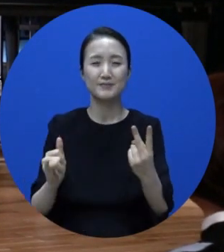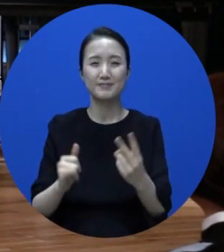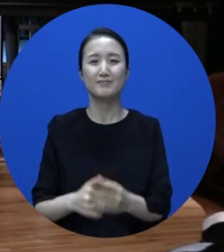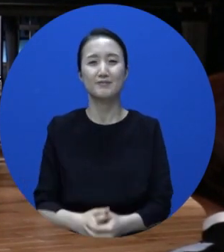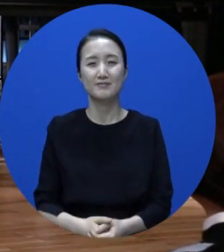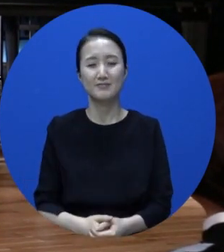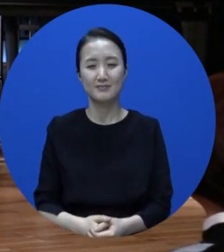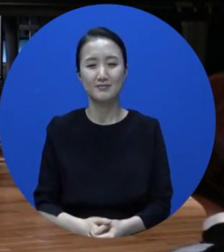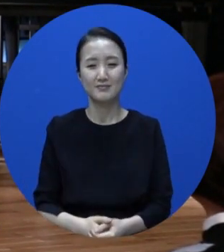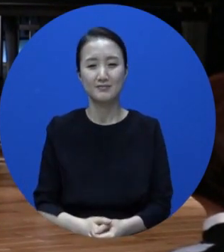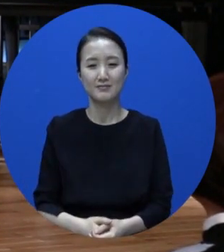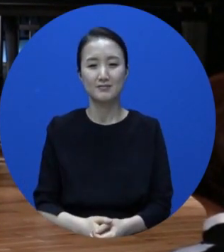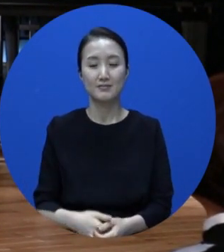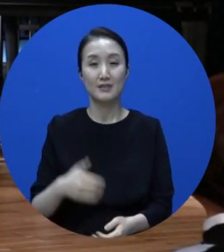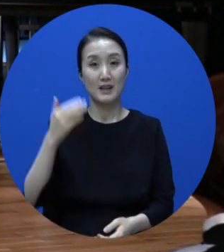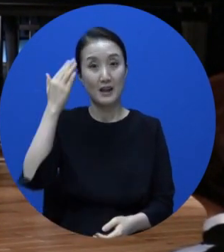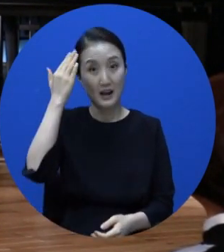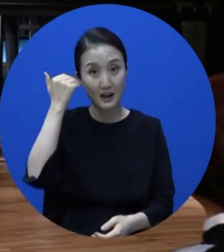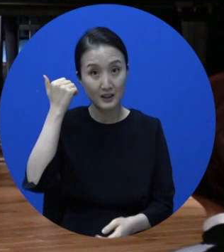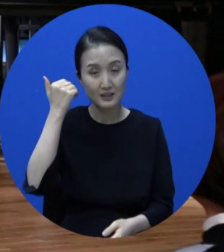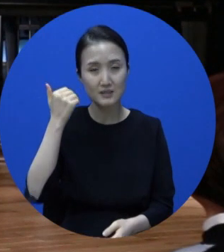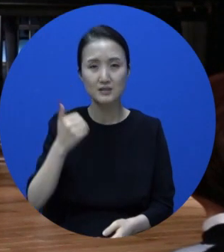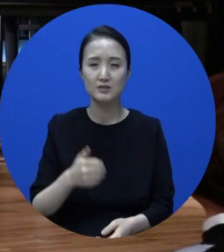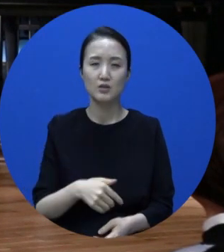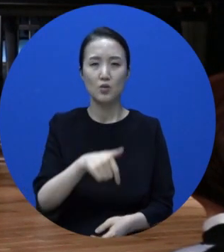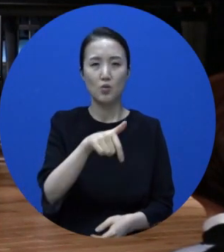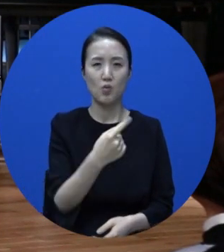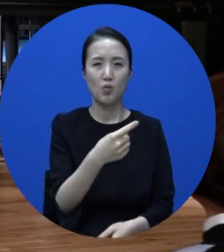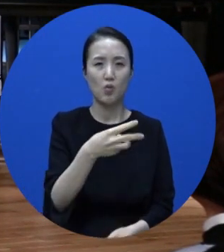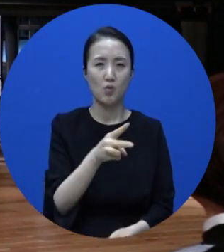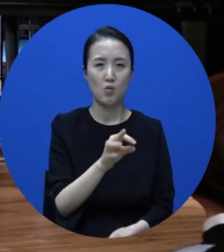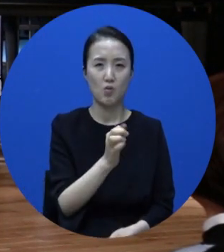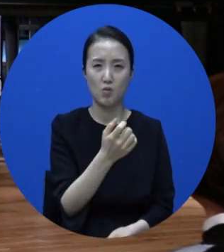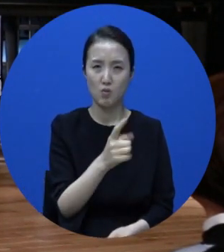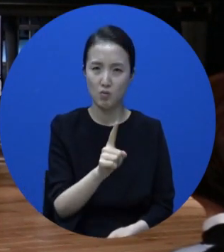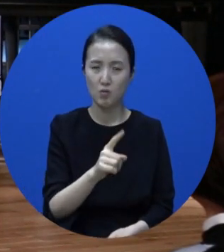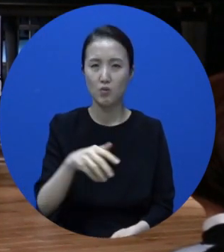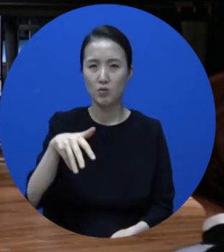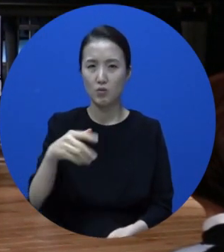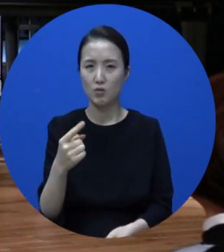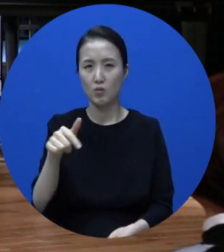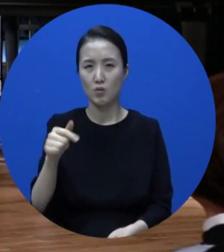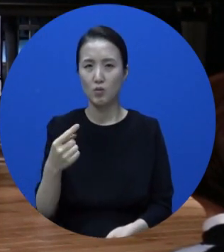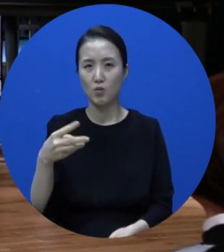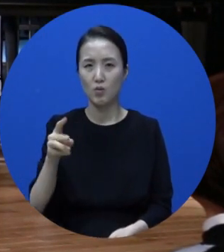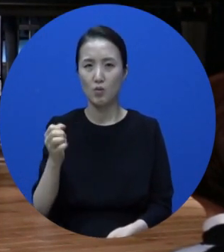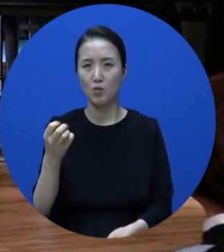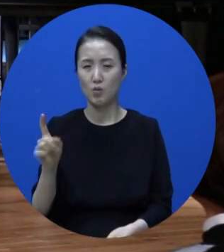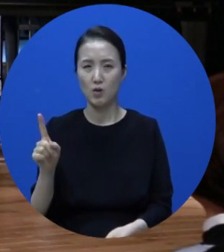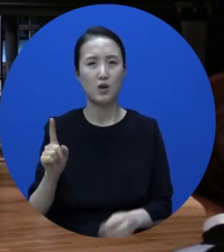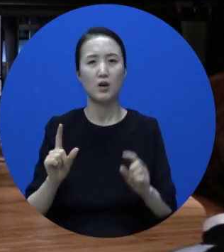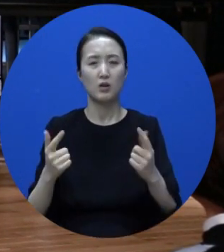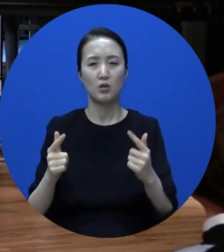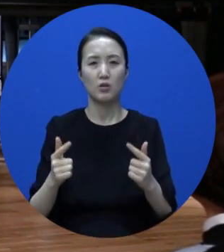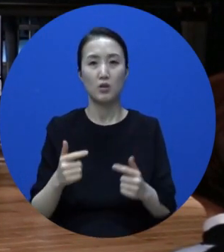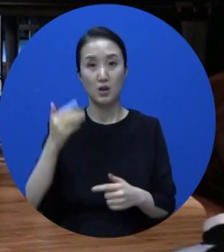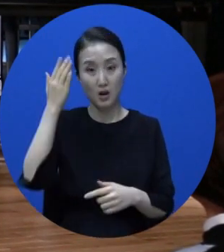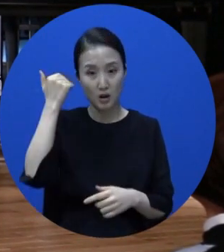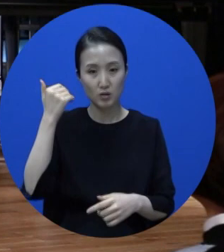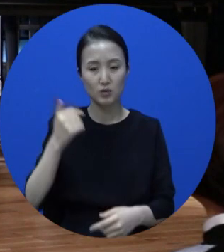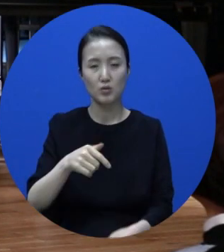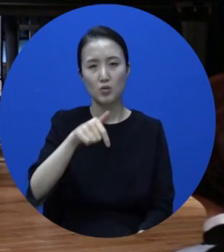우리나라는 고령화 사회 도 아니고 초고령사회 도안입니다 우리나라는 고령 사회